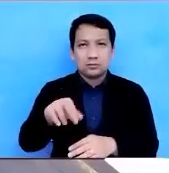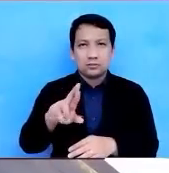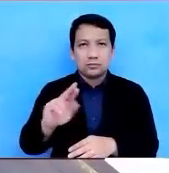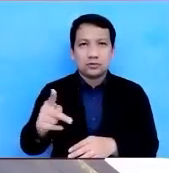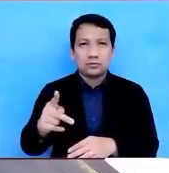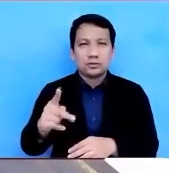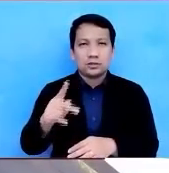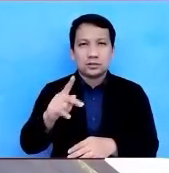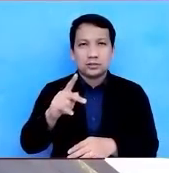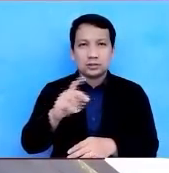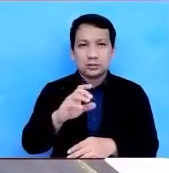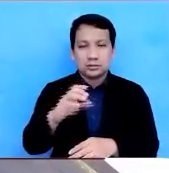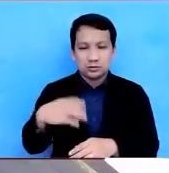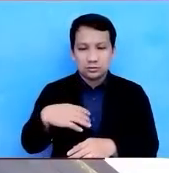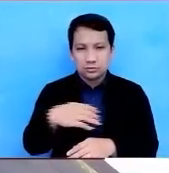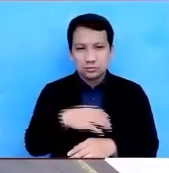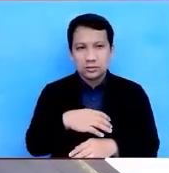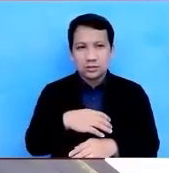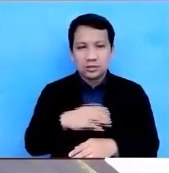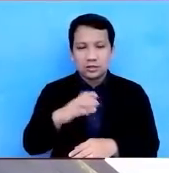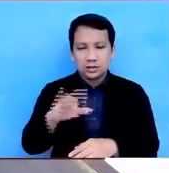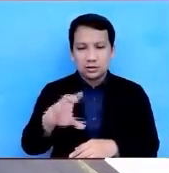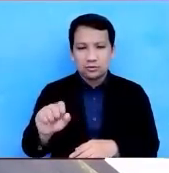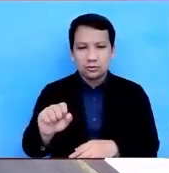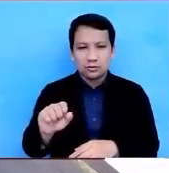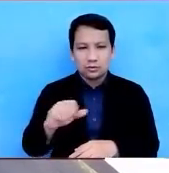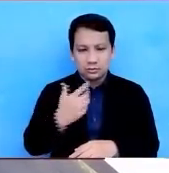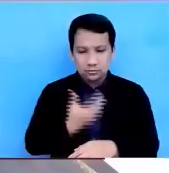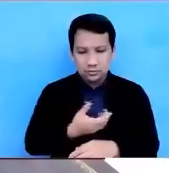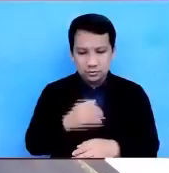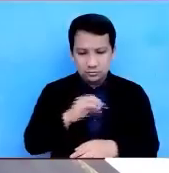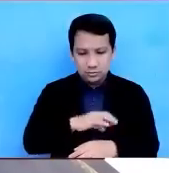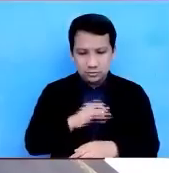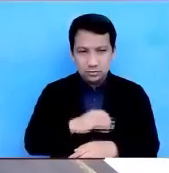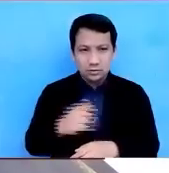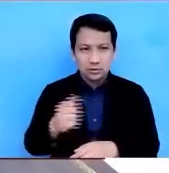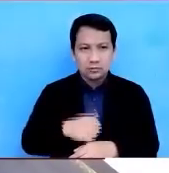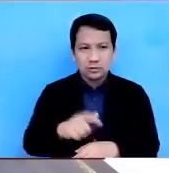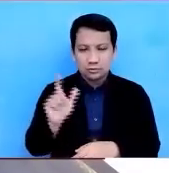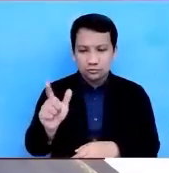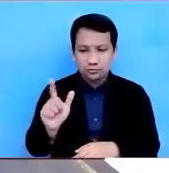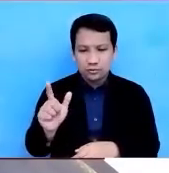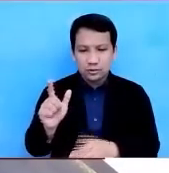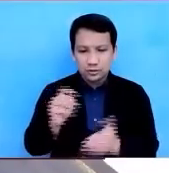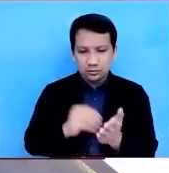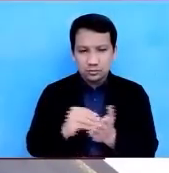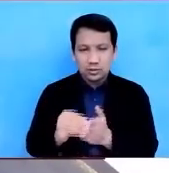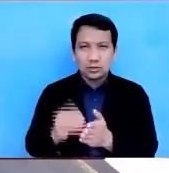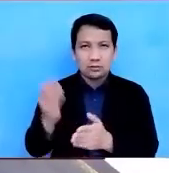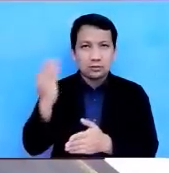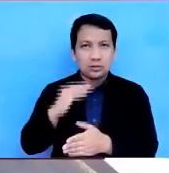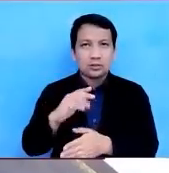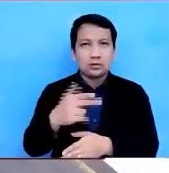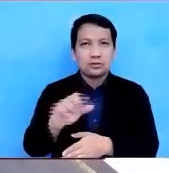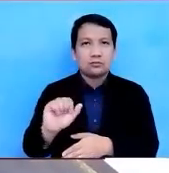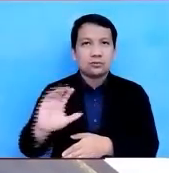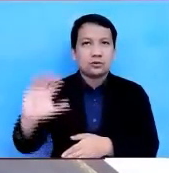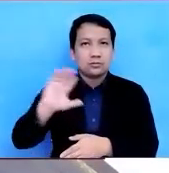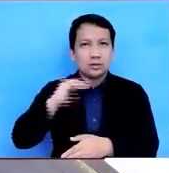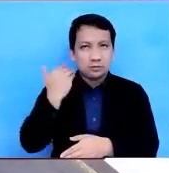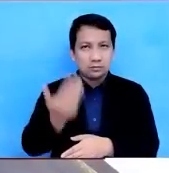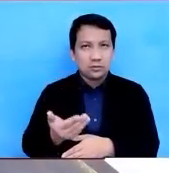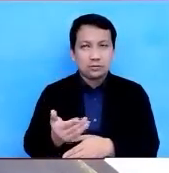Oro Congressman Constantino Haraula. Kumita raw si Napoles ng 20 million mula sa mga kickback sa pork barrel ni Haraula na namatay noong